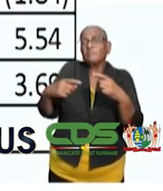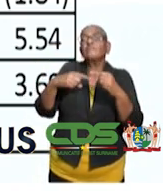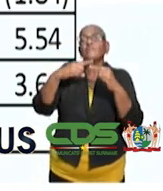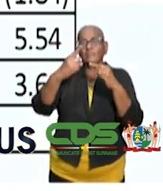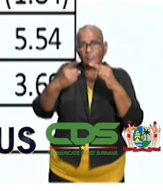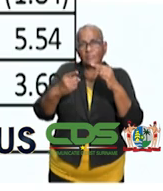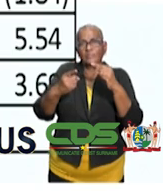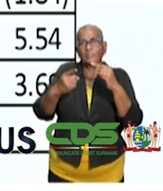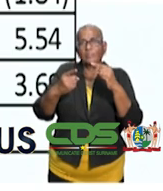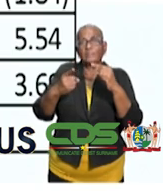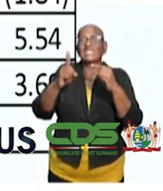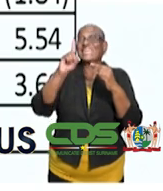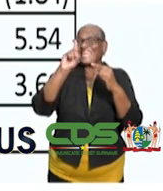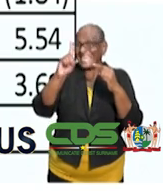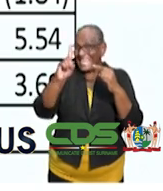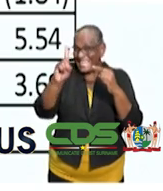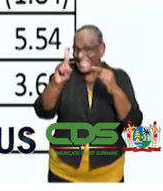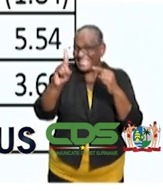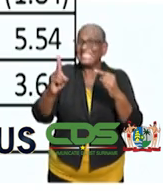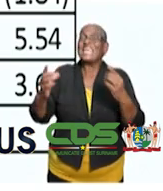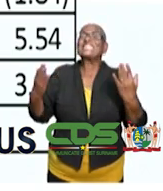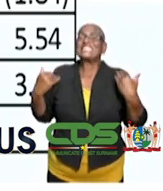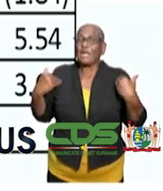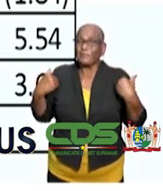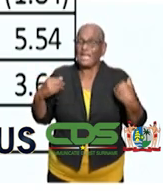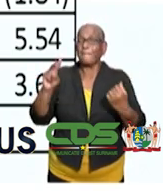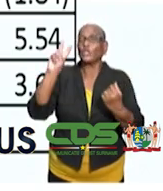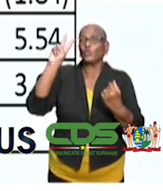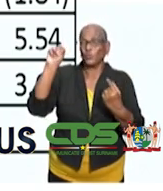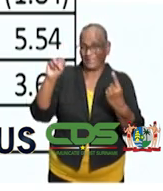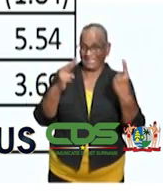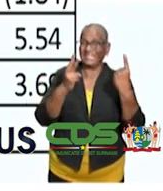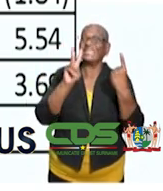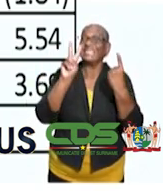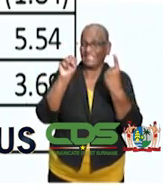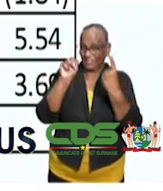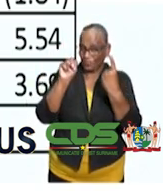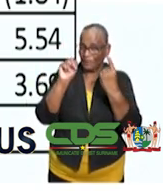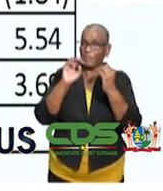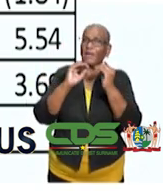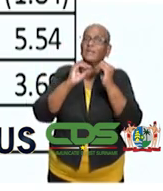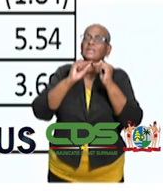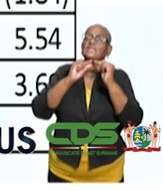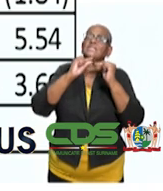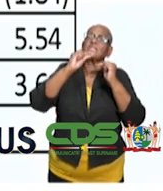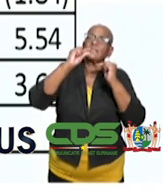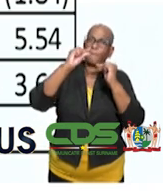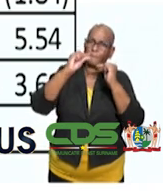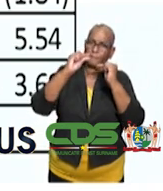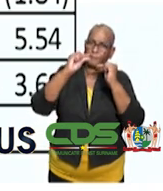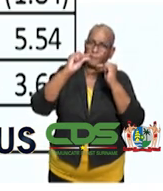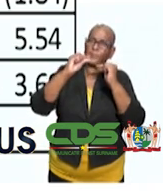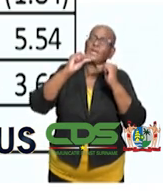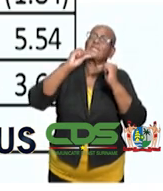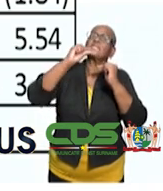ingaande 1 september 2021, maar wel gefaseerd